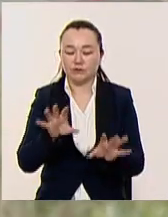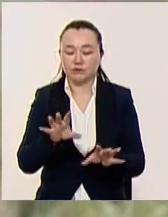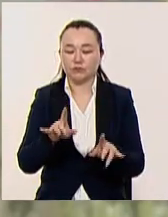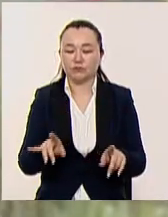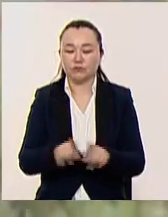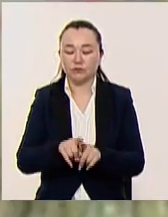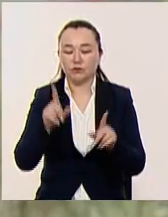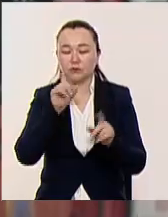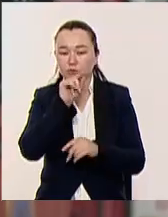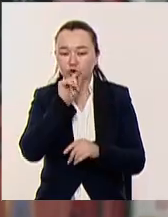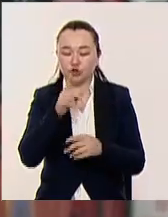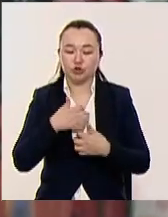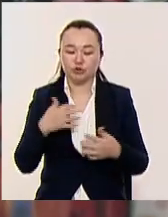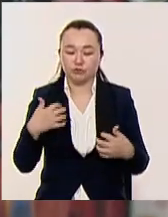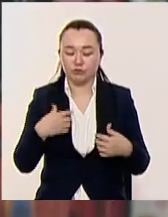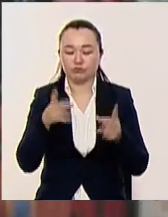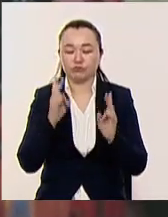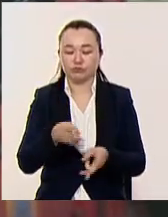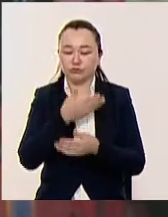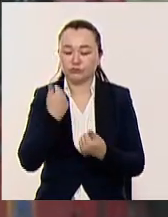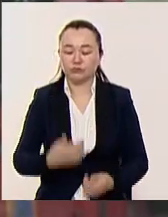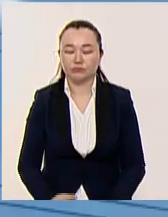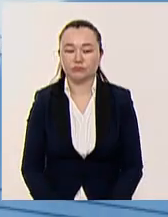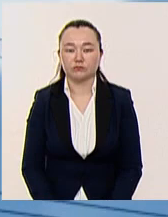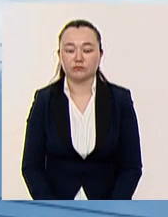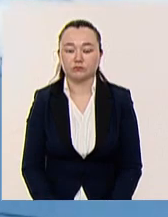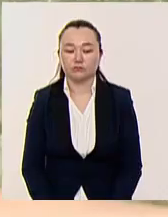Сондай құстар да жануарлар да зардап шекпепті.